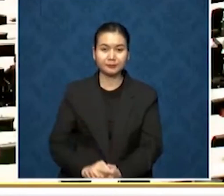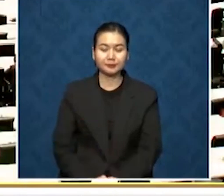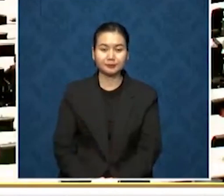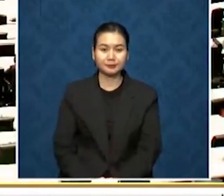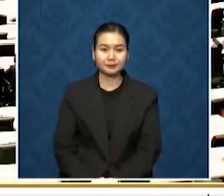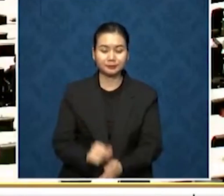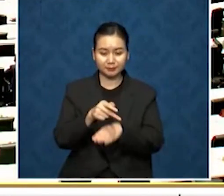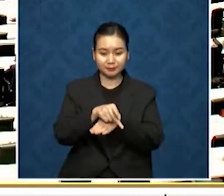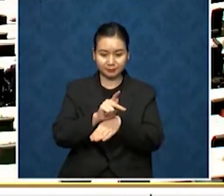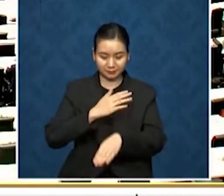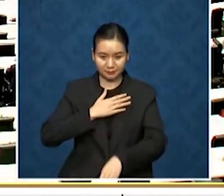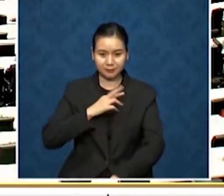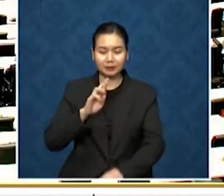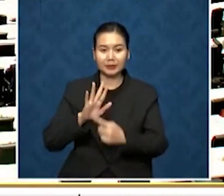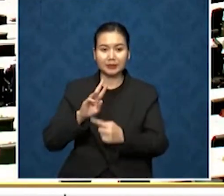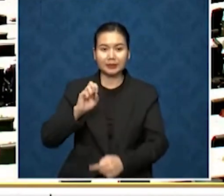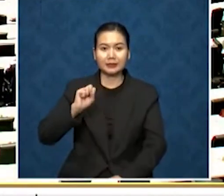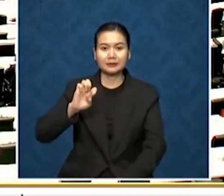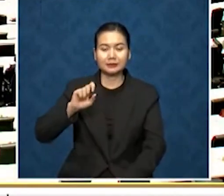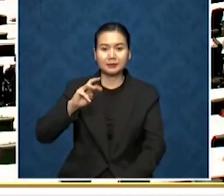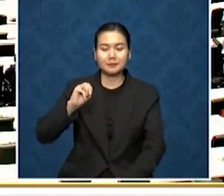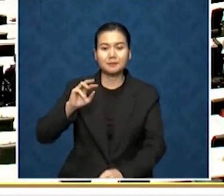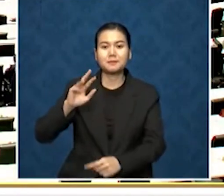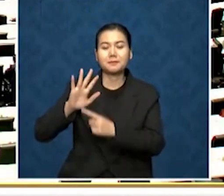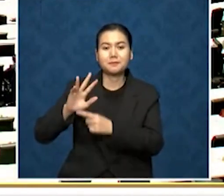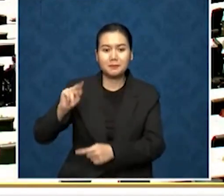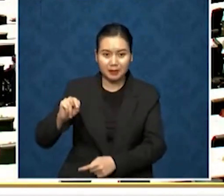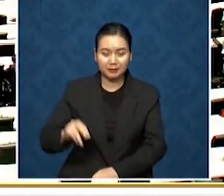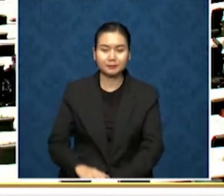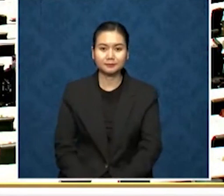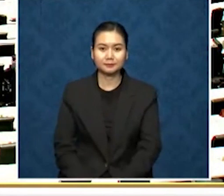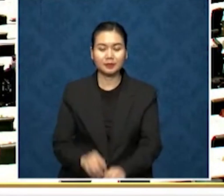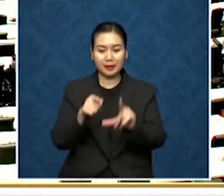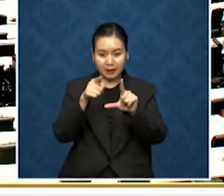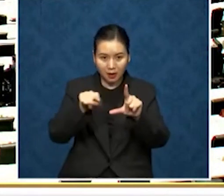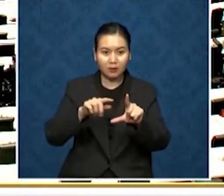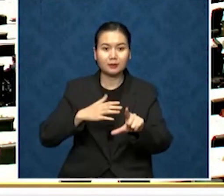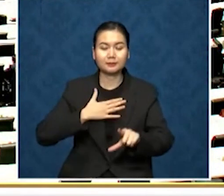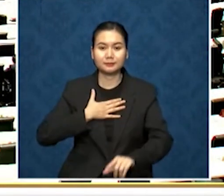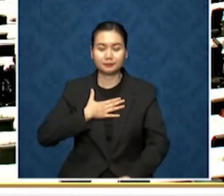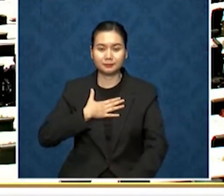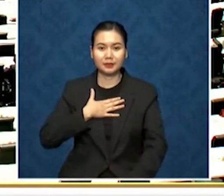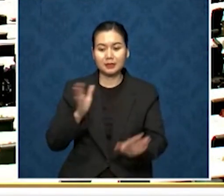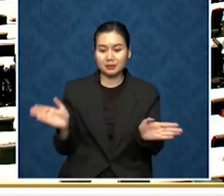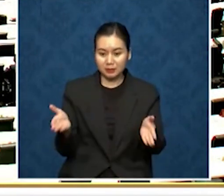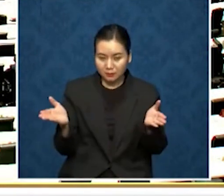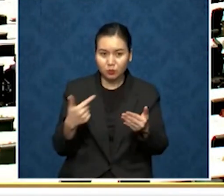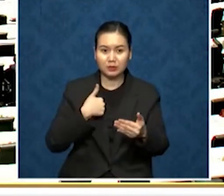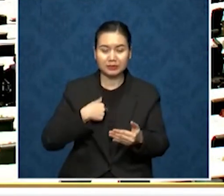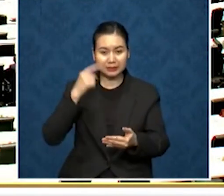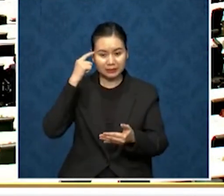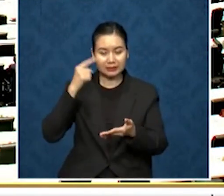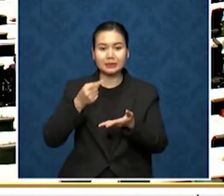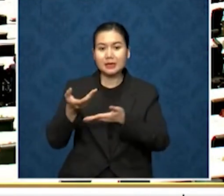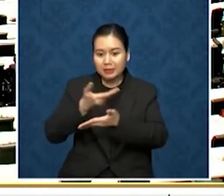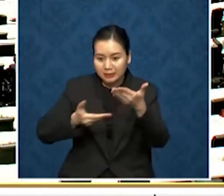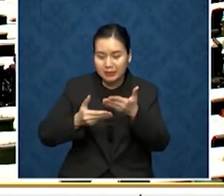เรียนท่านประธานผมลังสมารมสมาชิกสภาผู้แทนราษฎรบัญชีรายชื่อก้าวไกลขออภิปรายสนับสนุนให้สภาผู้แทนราษฎรพิจารณาเห็นชอบและแจ้งให้